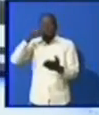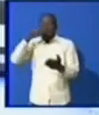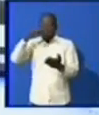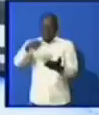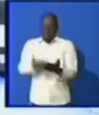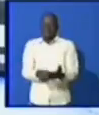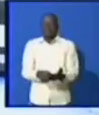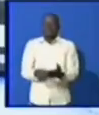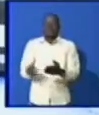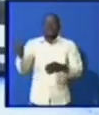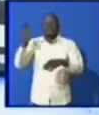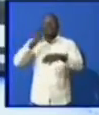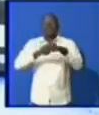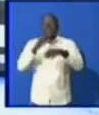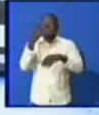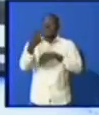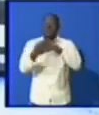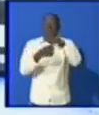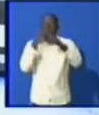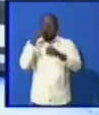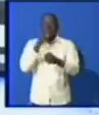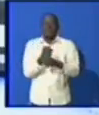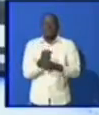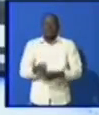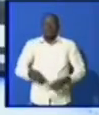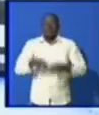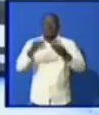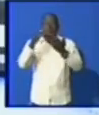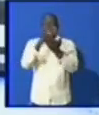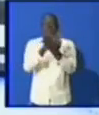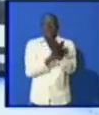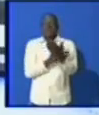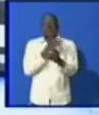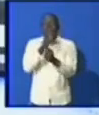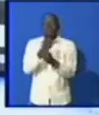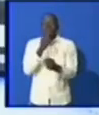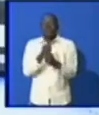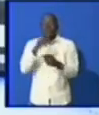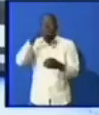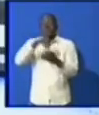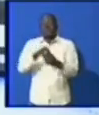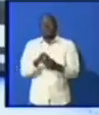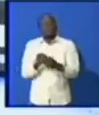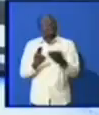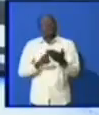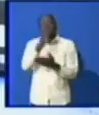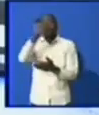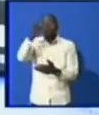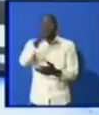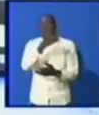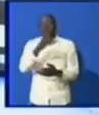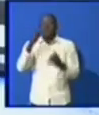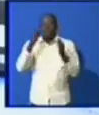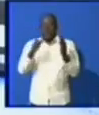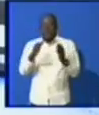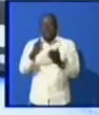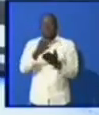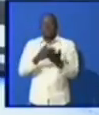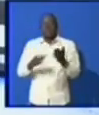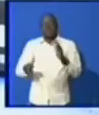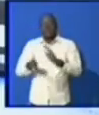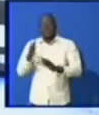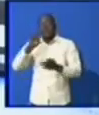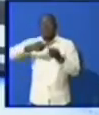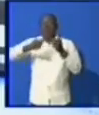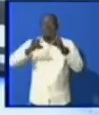étalé sur cinq ans destiné à améliorer les yeux sociale au sein des universités bukinabè c'est reparti pour un autre patineur donc